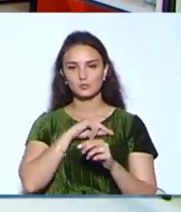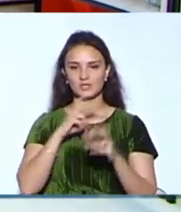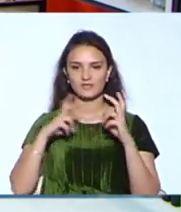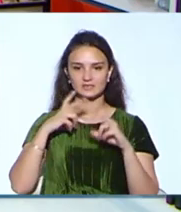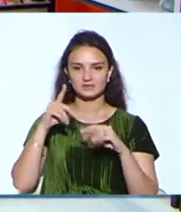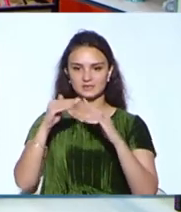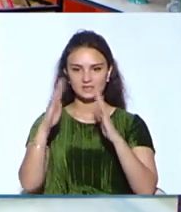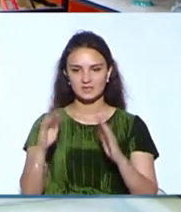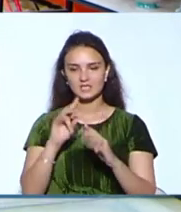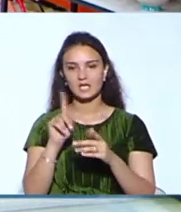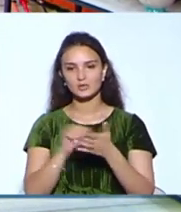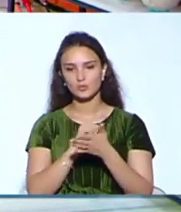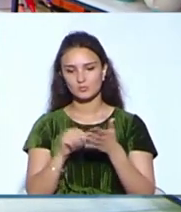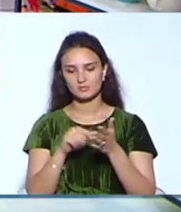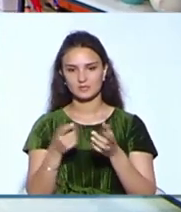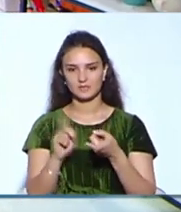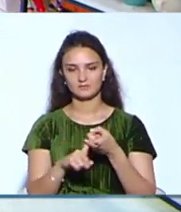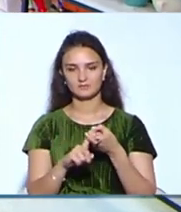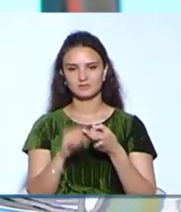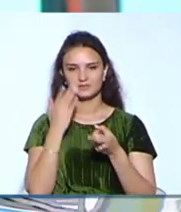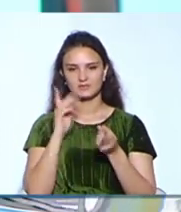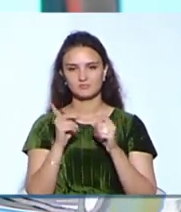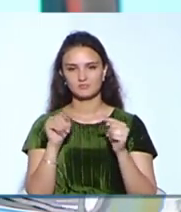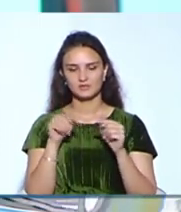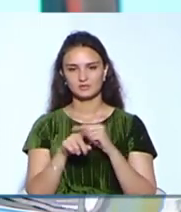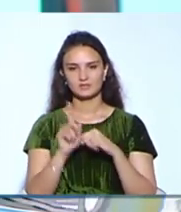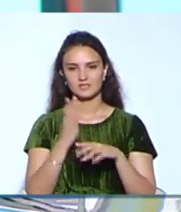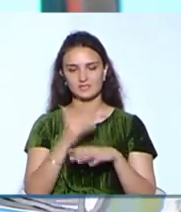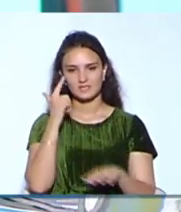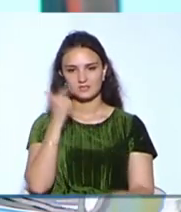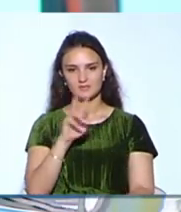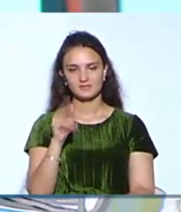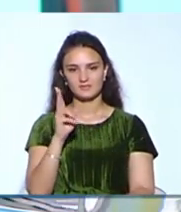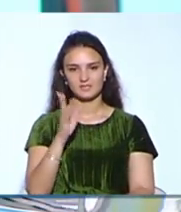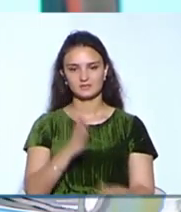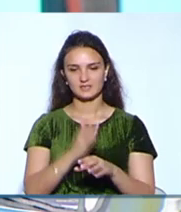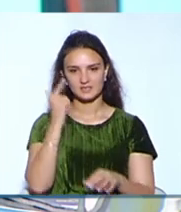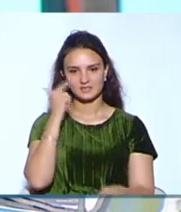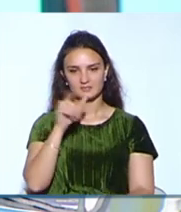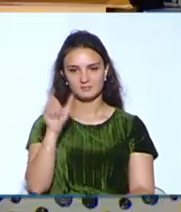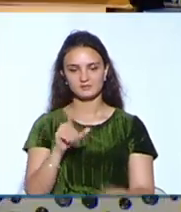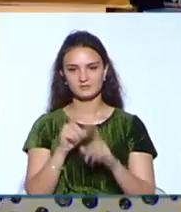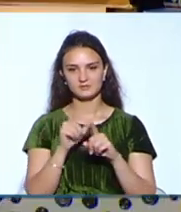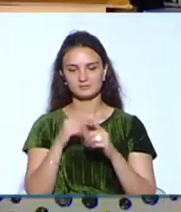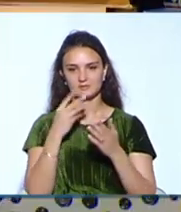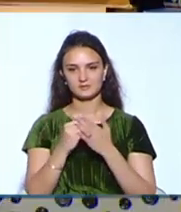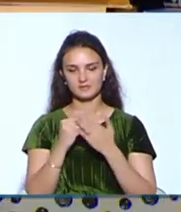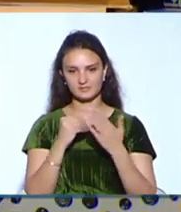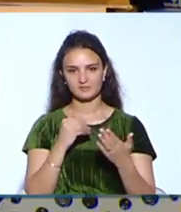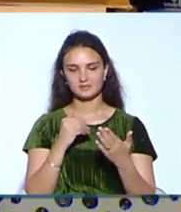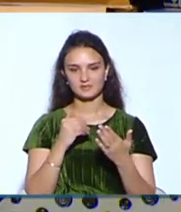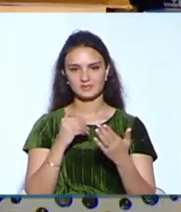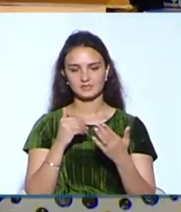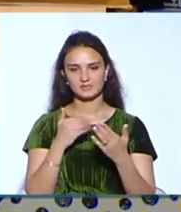ან კონკრეტულ დოკუმენტთან გაიგივებული. სინამდვილეში რა არის განათლება და ვინ არის განათლებული? სიტყვებს თავისი სემანტიკა